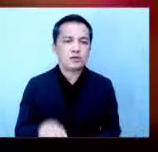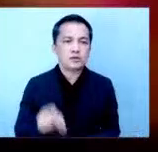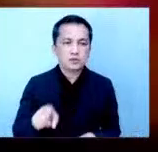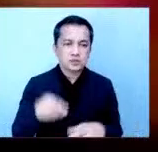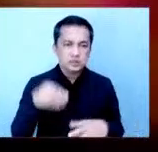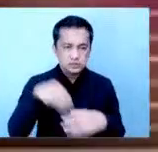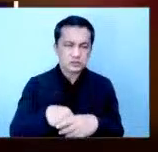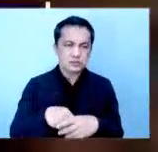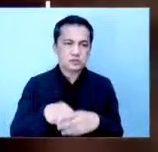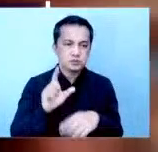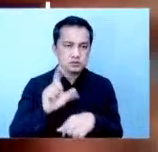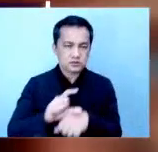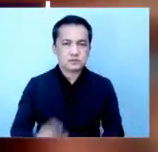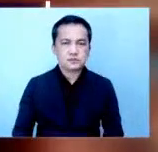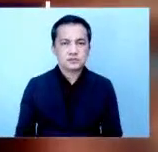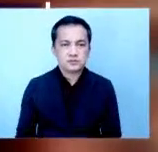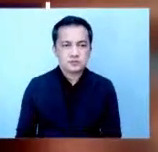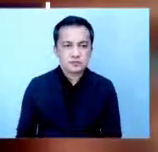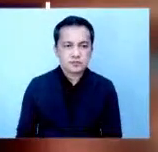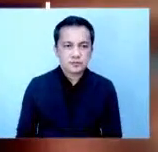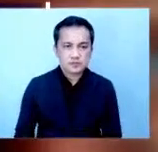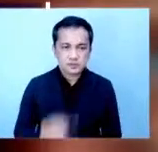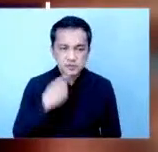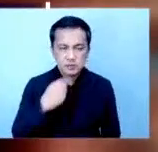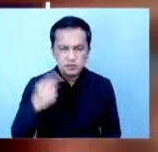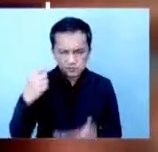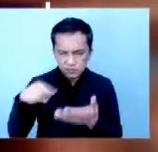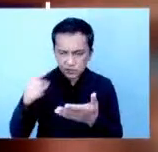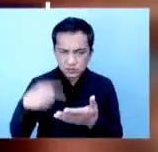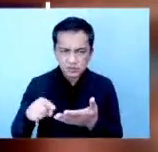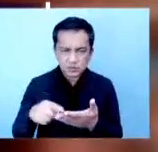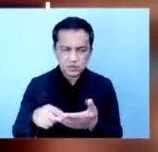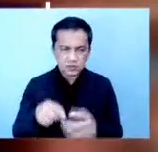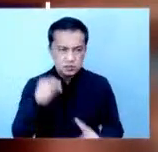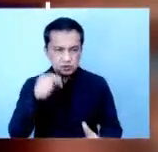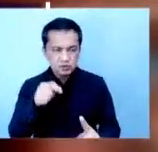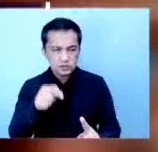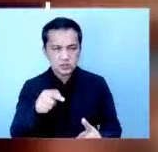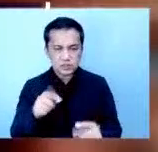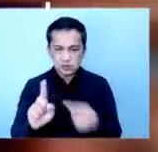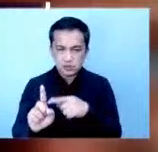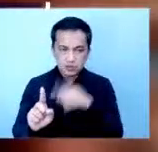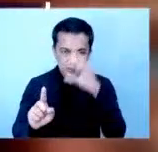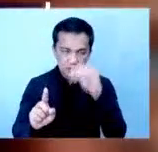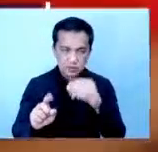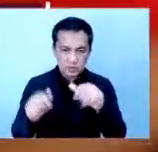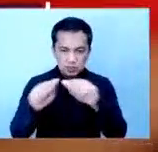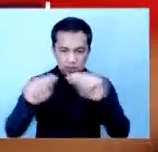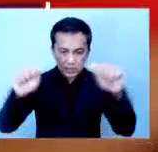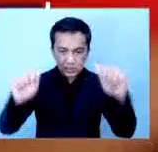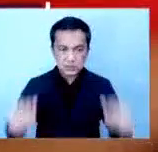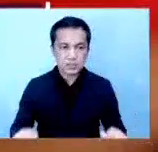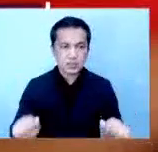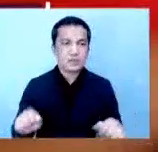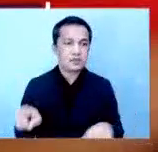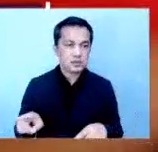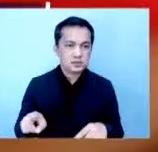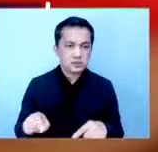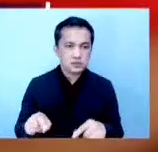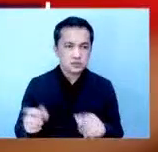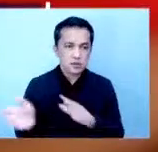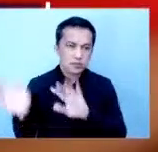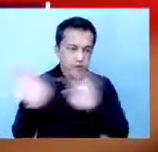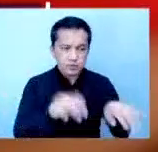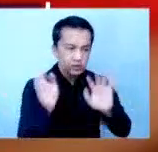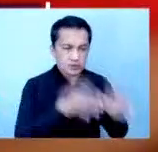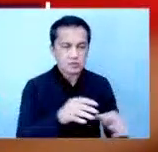ng simbahan. Batay sa pagsisiyasat, pinuntirya rin ng lalaki ang altar ng simbahan. Pinagtutumban niya ang